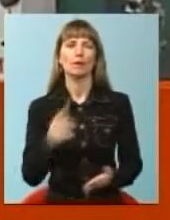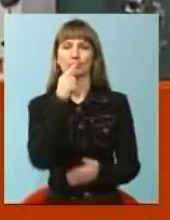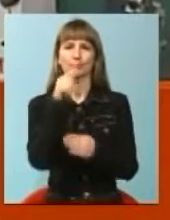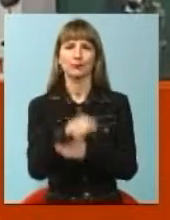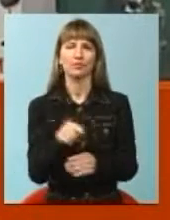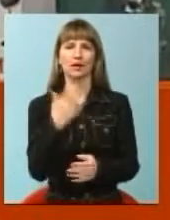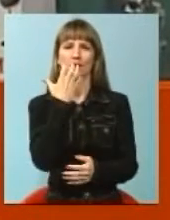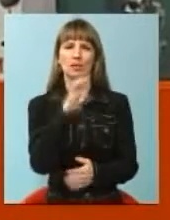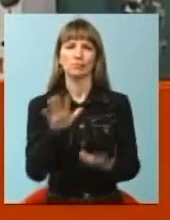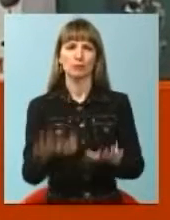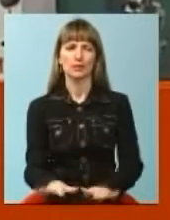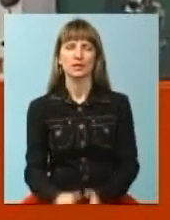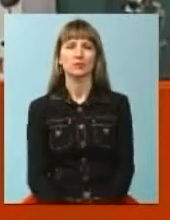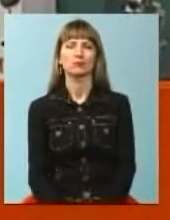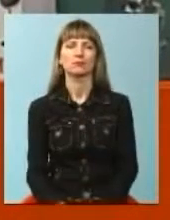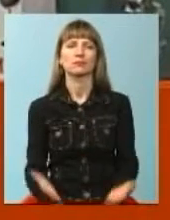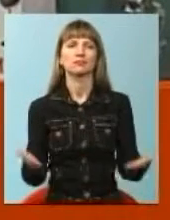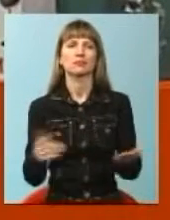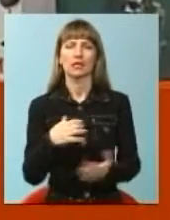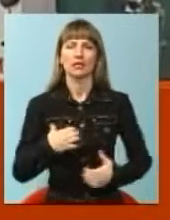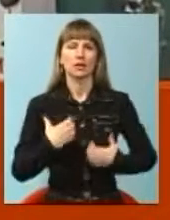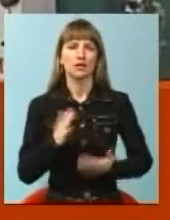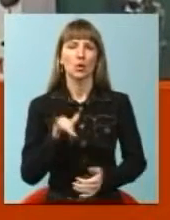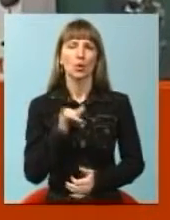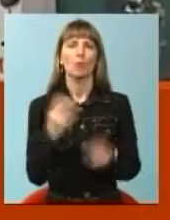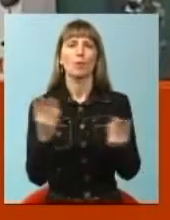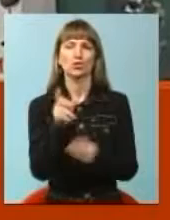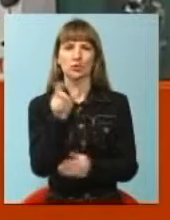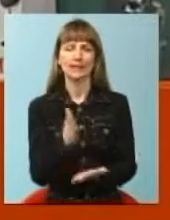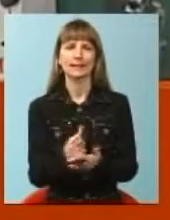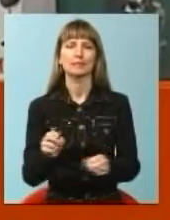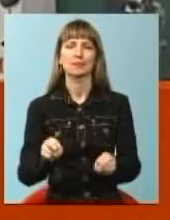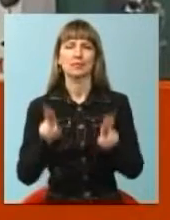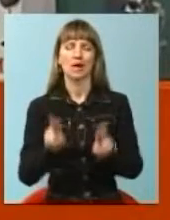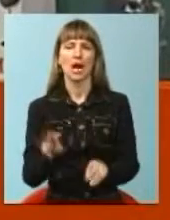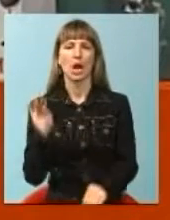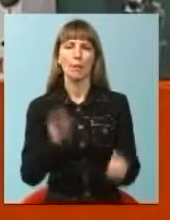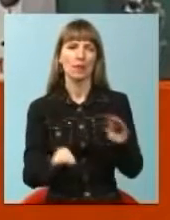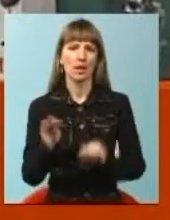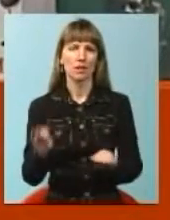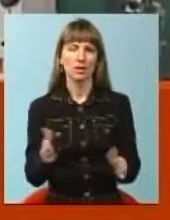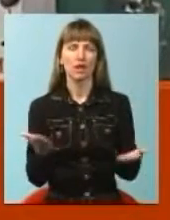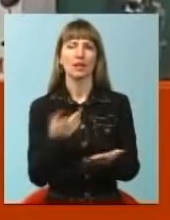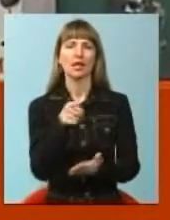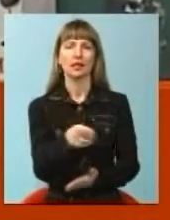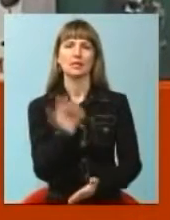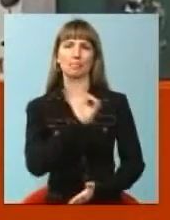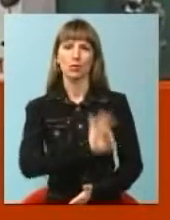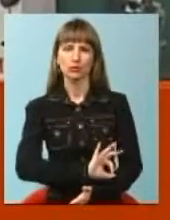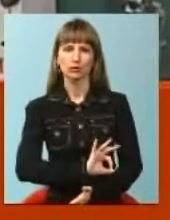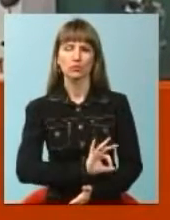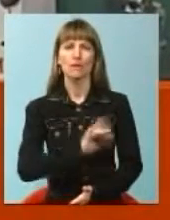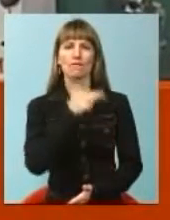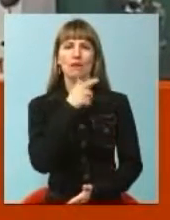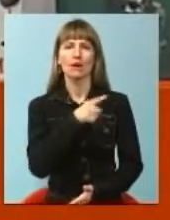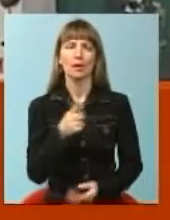опиняються у цьому гарячому місці? Як їм не страшно? У пожежників, звичайно, є спеціальне обладнання, яким вони користуються під